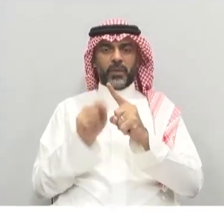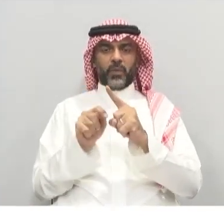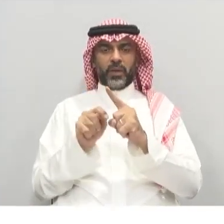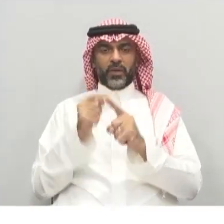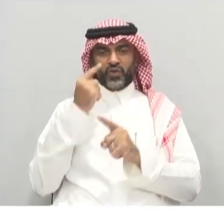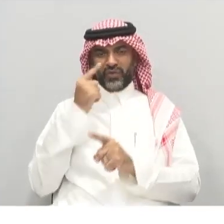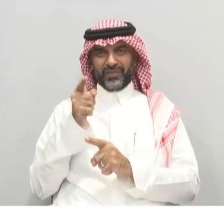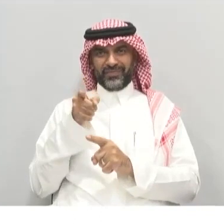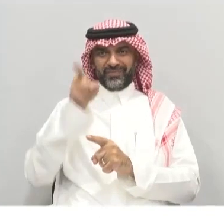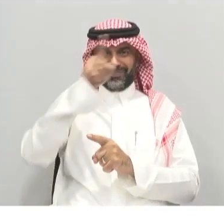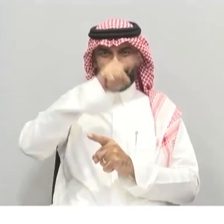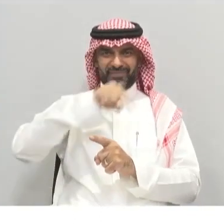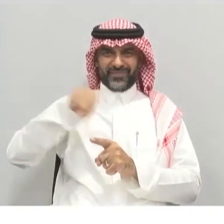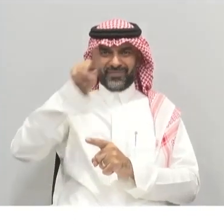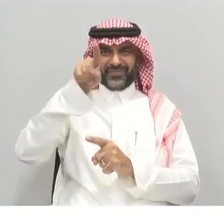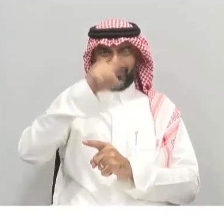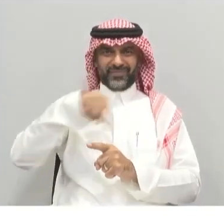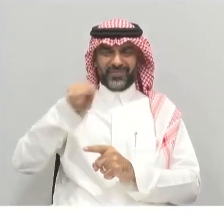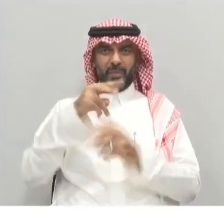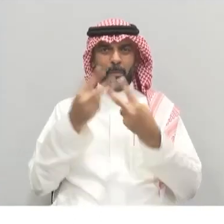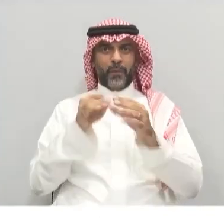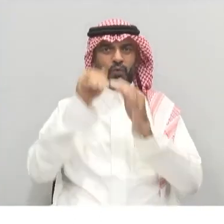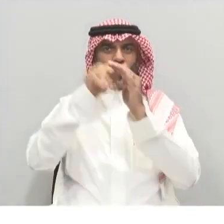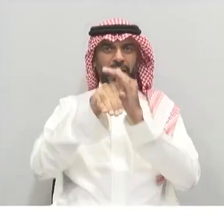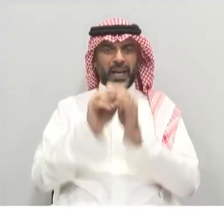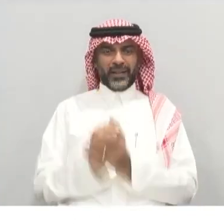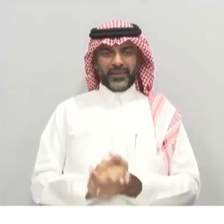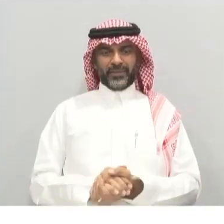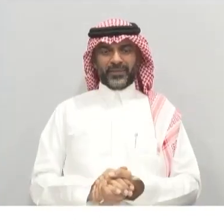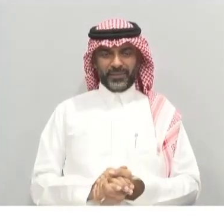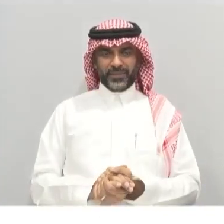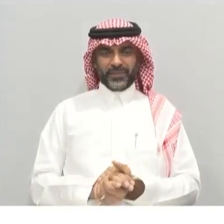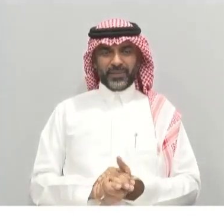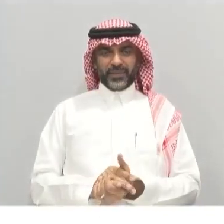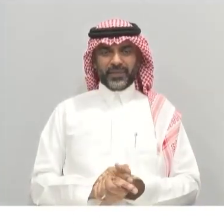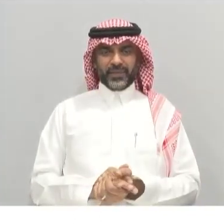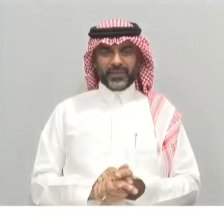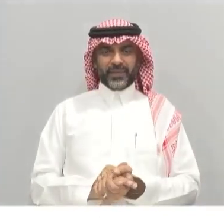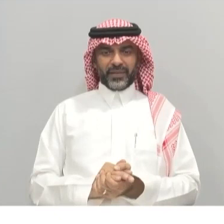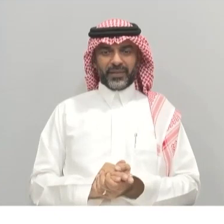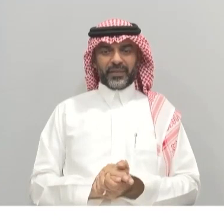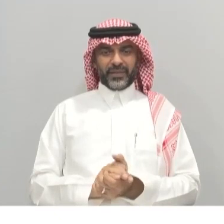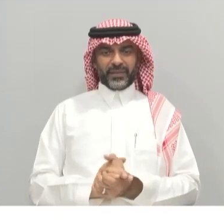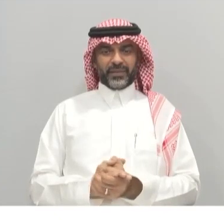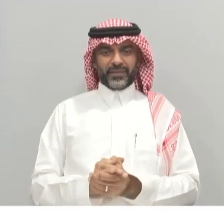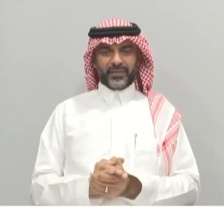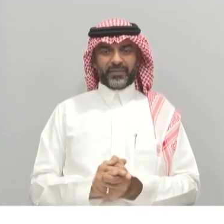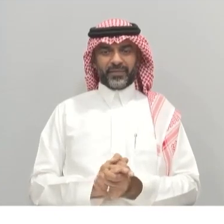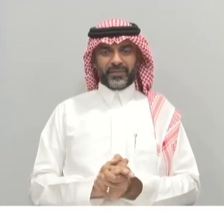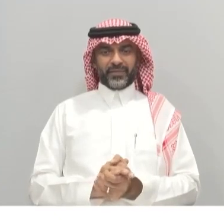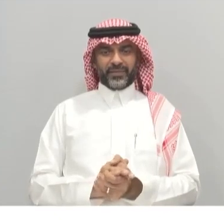الخارجيه مقسمه الى شرائح تتوافق مع الفئات المختلفه لنقاط البيانات التي يتم